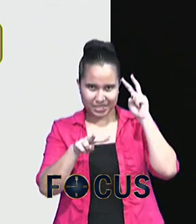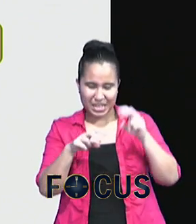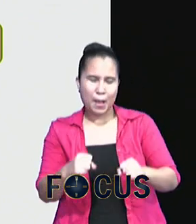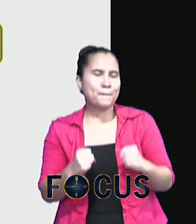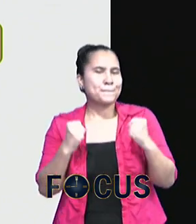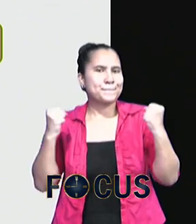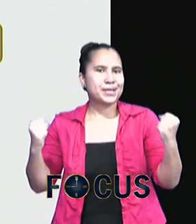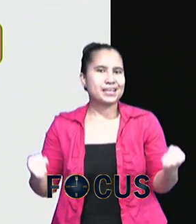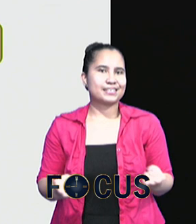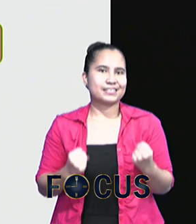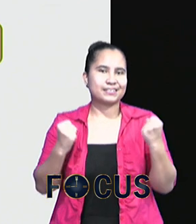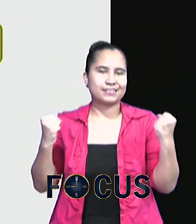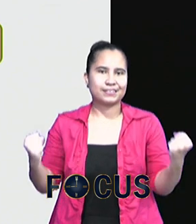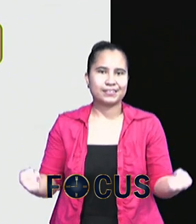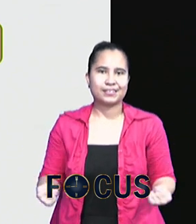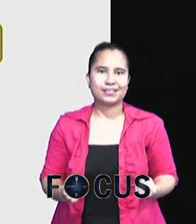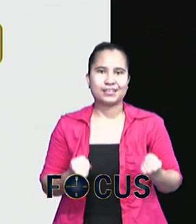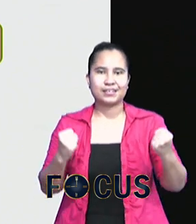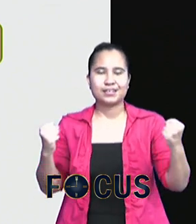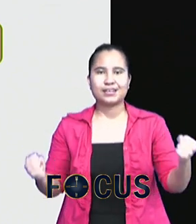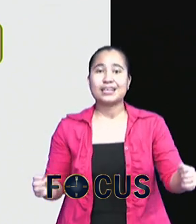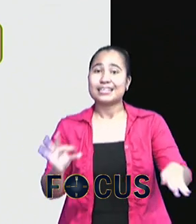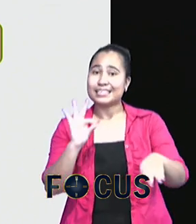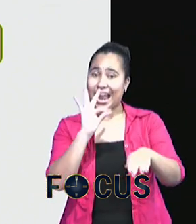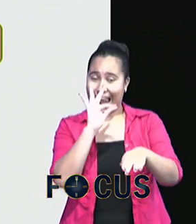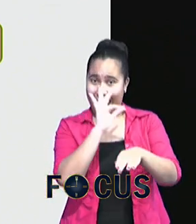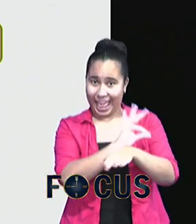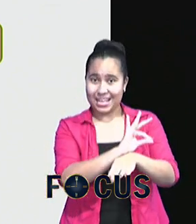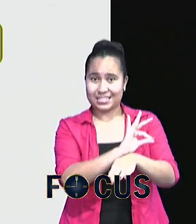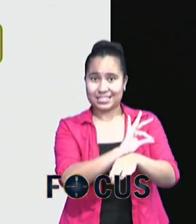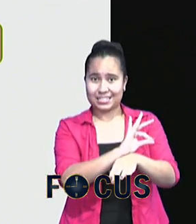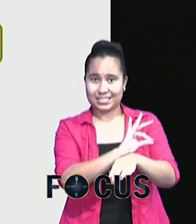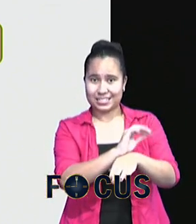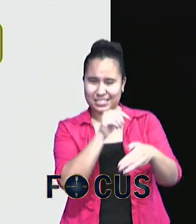bezig zijn met de lesinhouden per